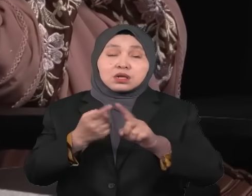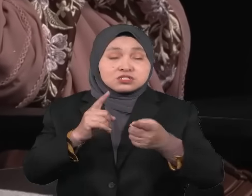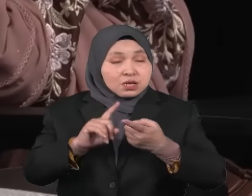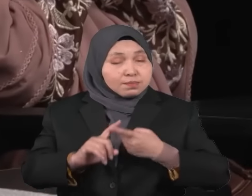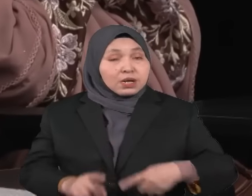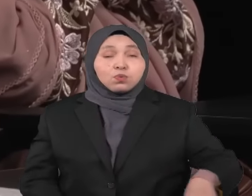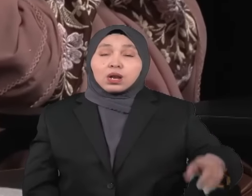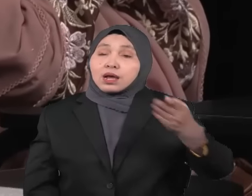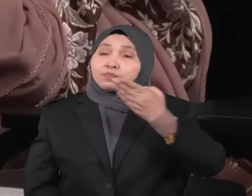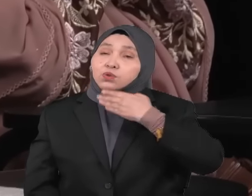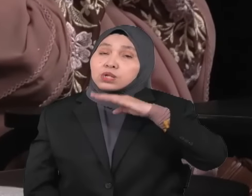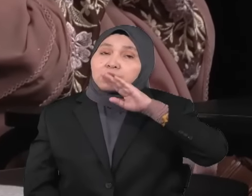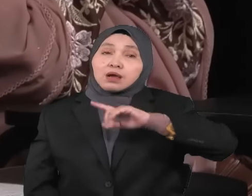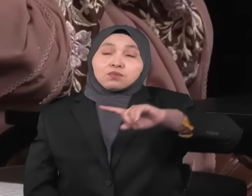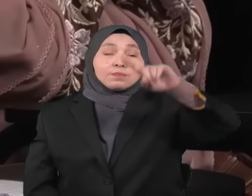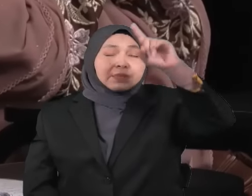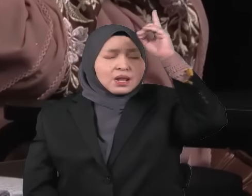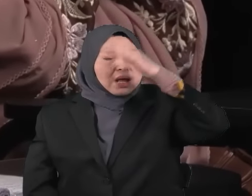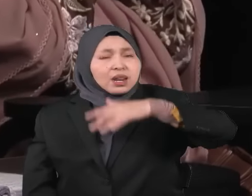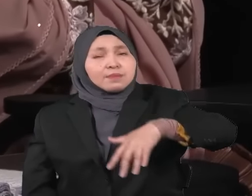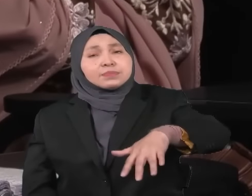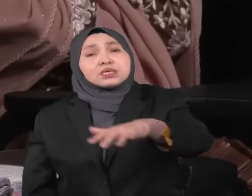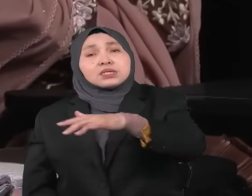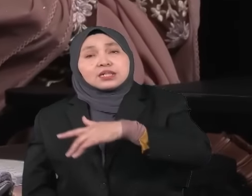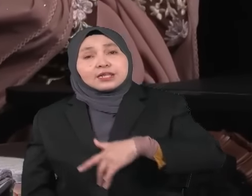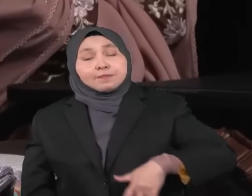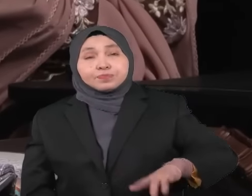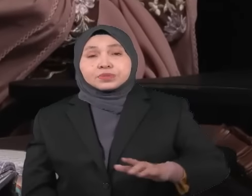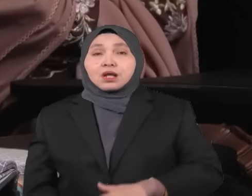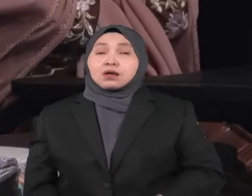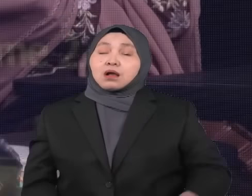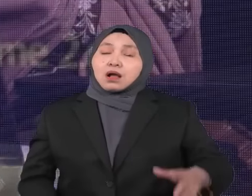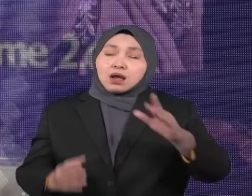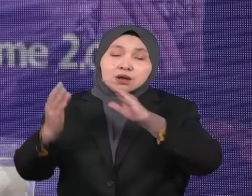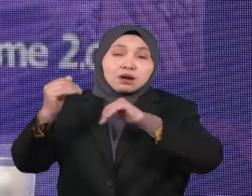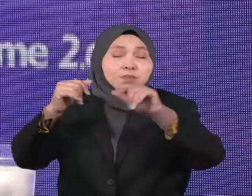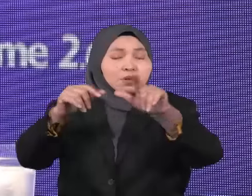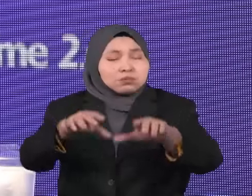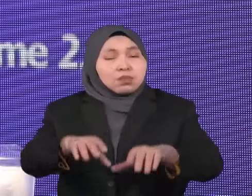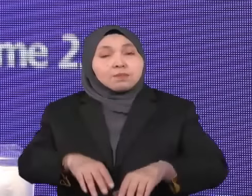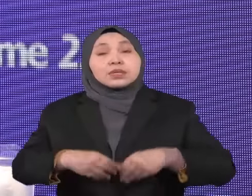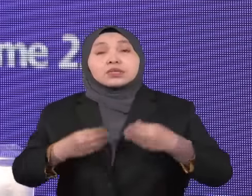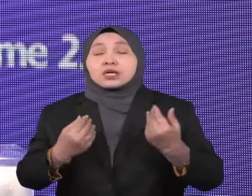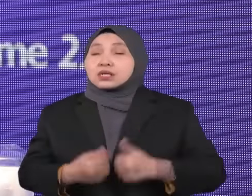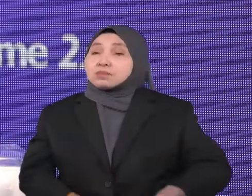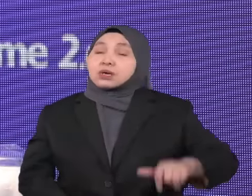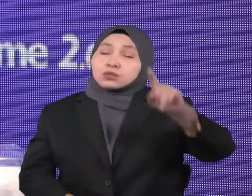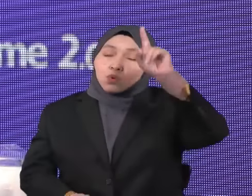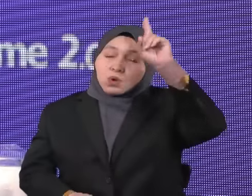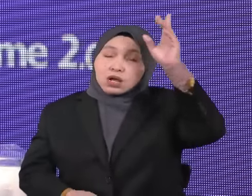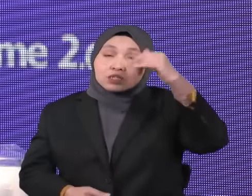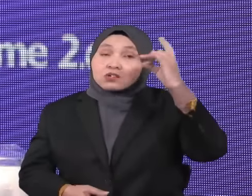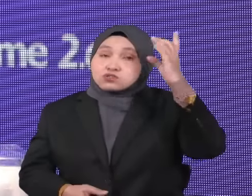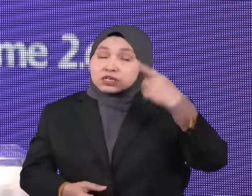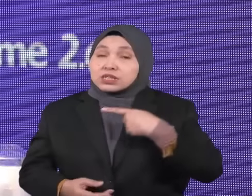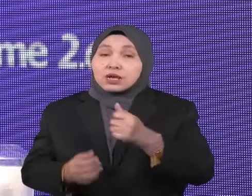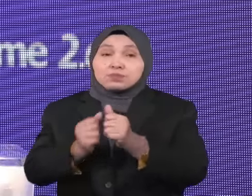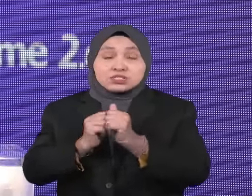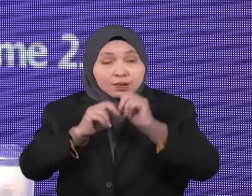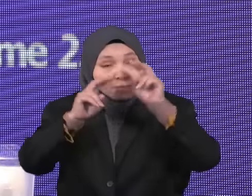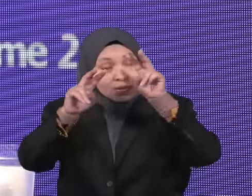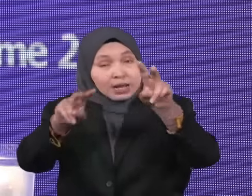sallam. Walhamdulillahi rabbil alamin. Taqabbalallah minna wa minkum taqabbal ya karim. Insyaallah kita akan sama-sama